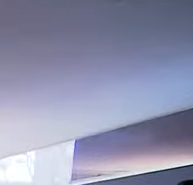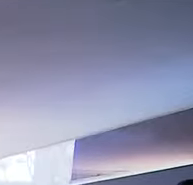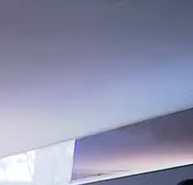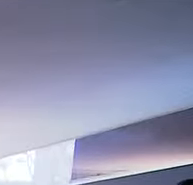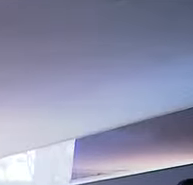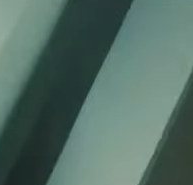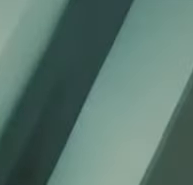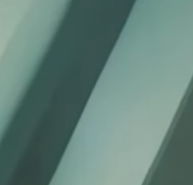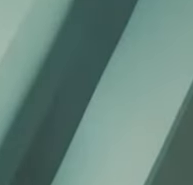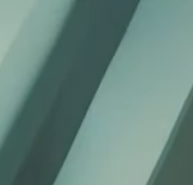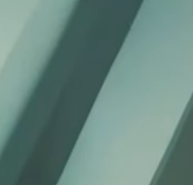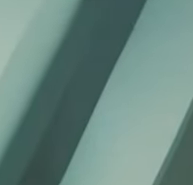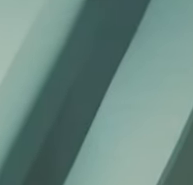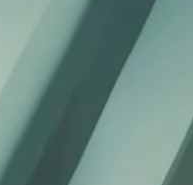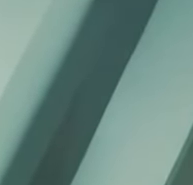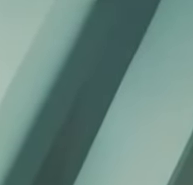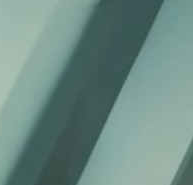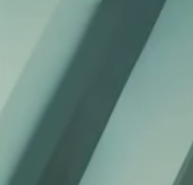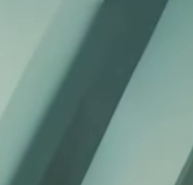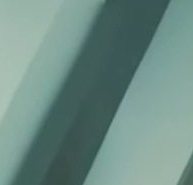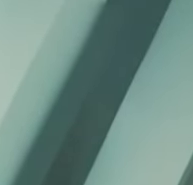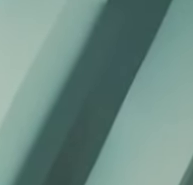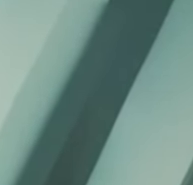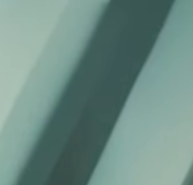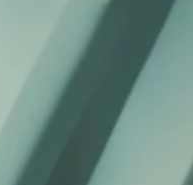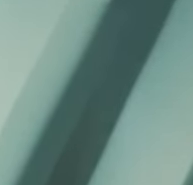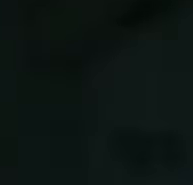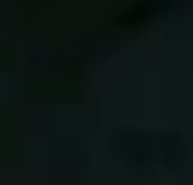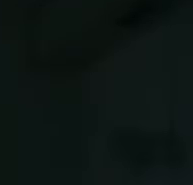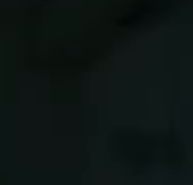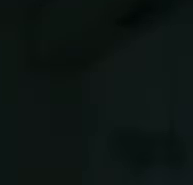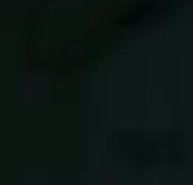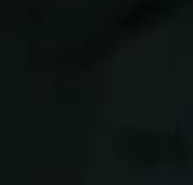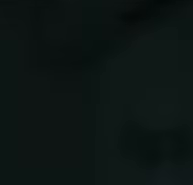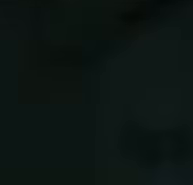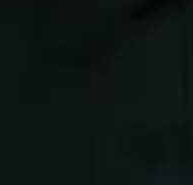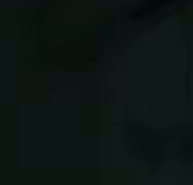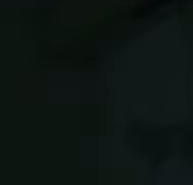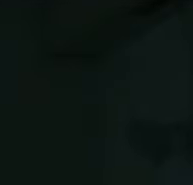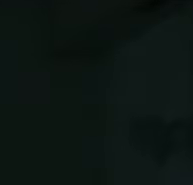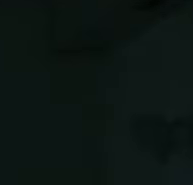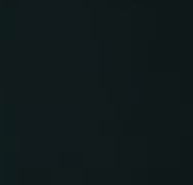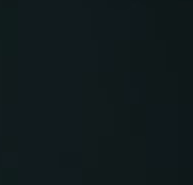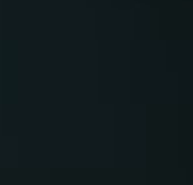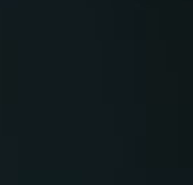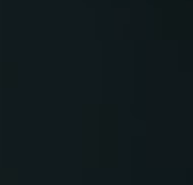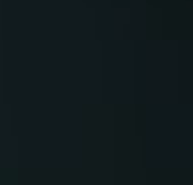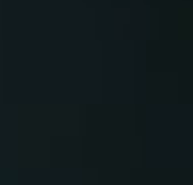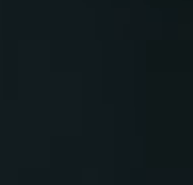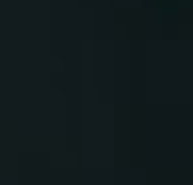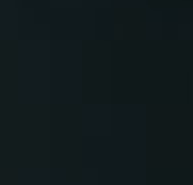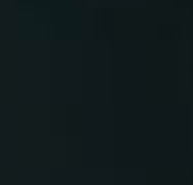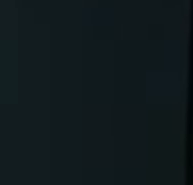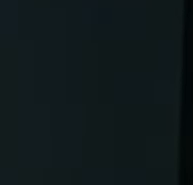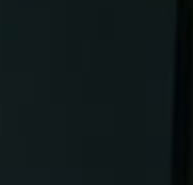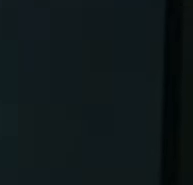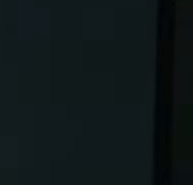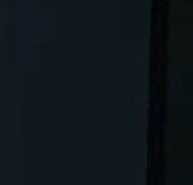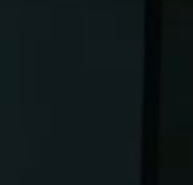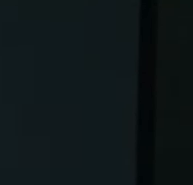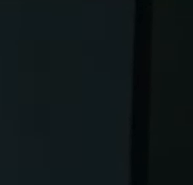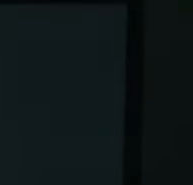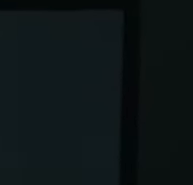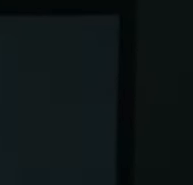Zweitzeugen. Für immer lebendig halten will dieses Projekt Zeitzeugen und ihre Erinnerungen in 3D.